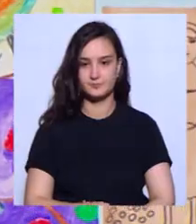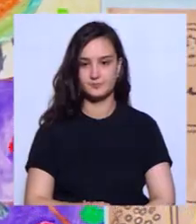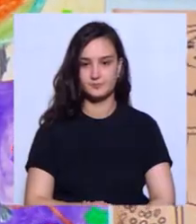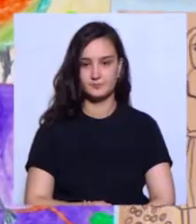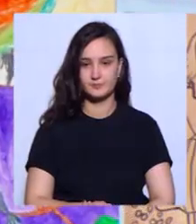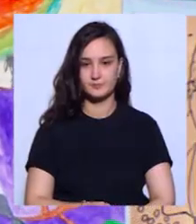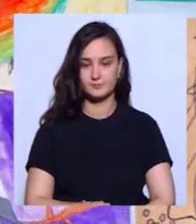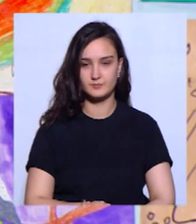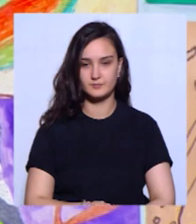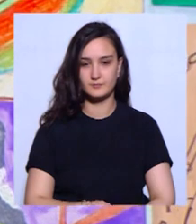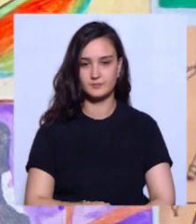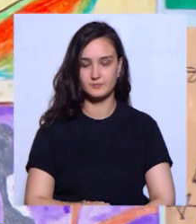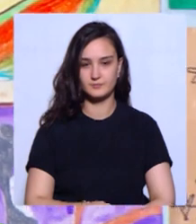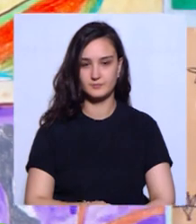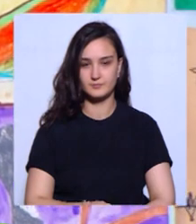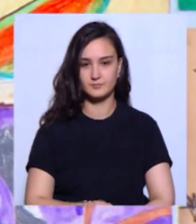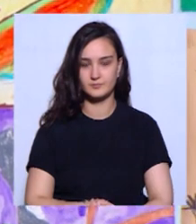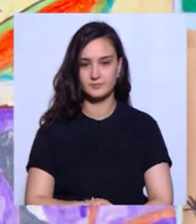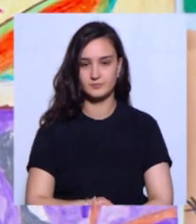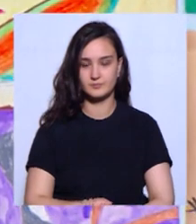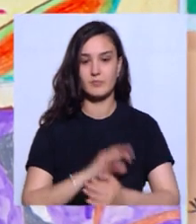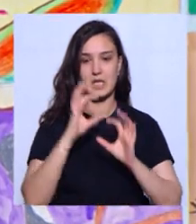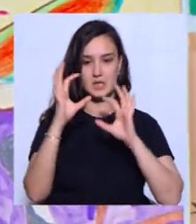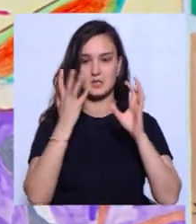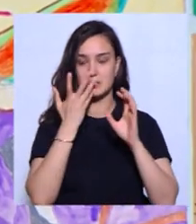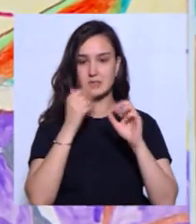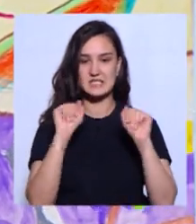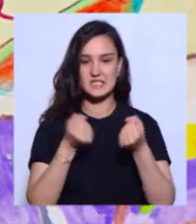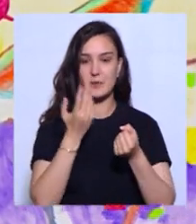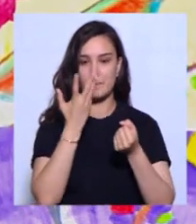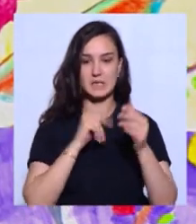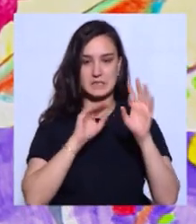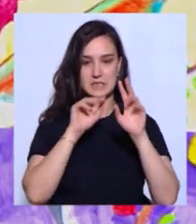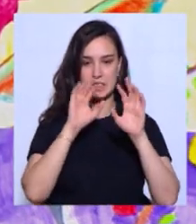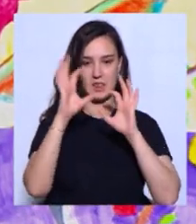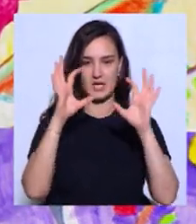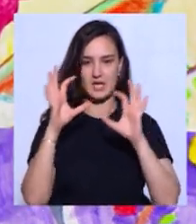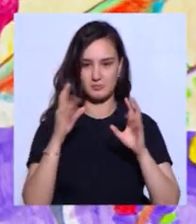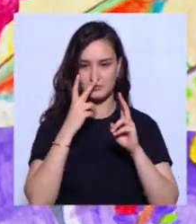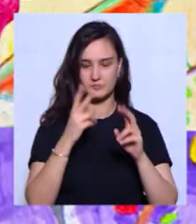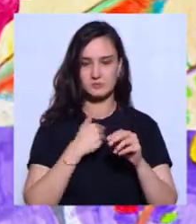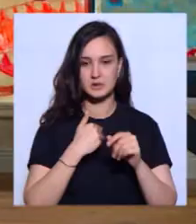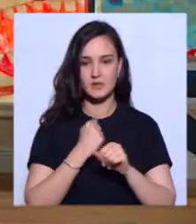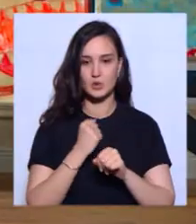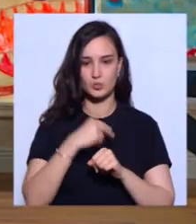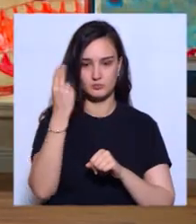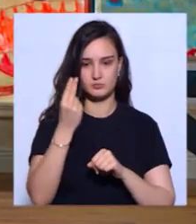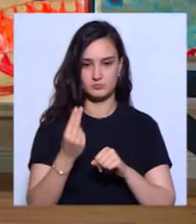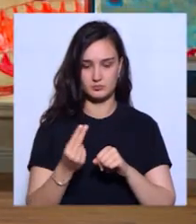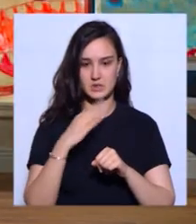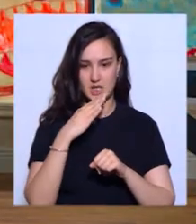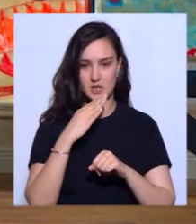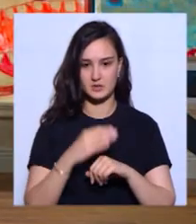გვაქვს ლაქები, ცივი ფერის ლაქები, რითიც გვინდა რომ შევქნათ წყალი, ხო?